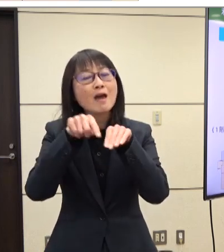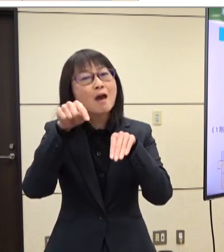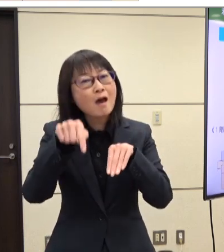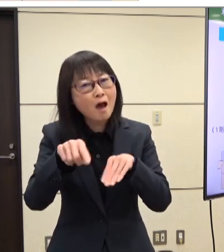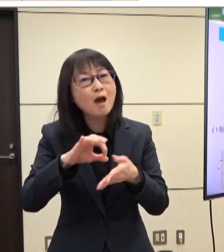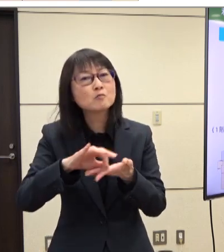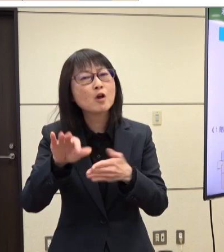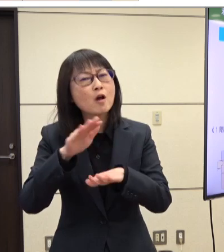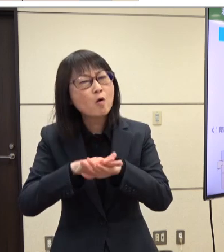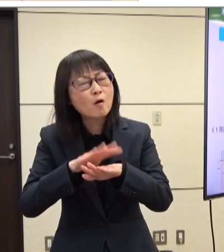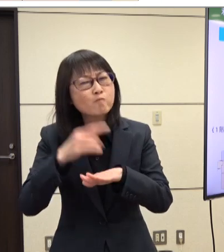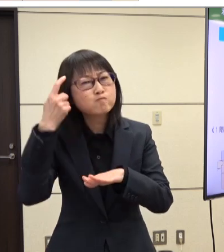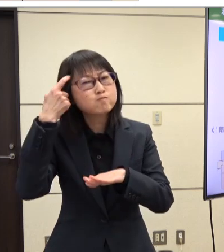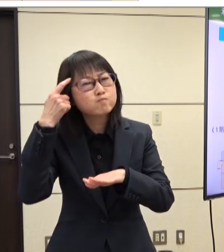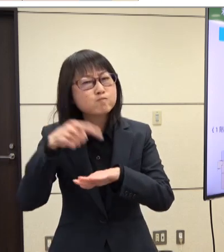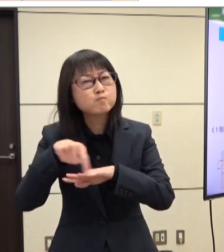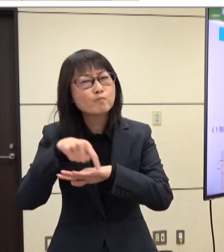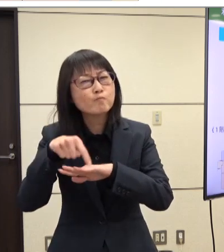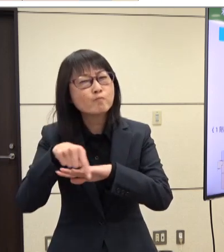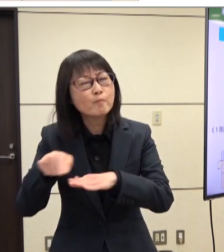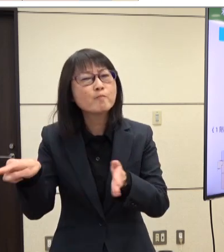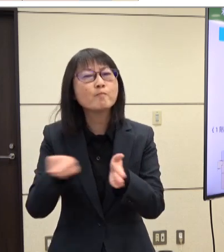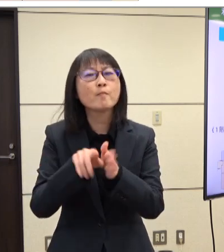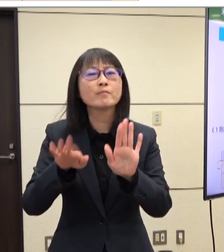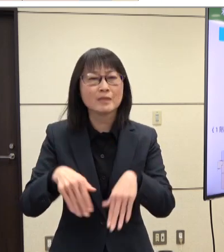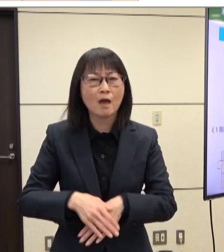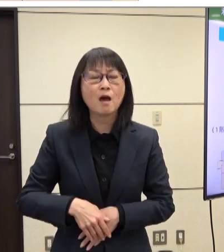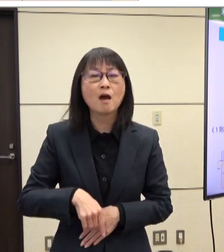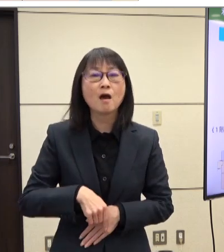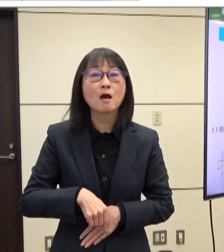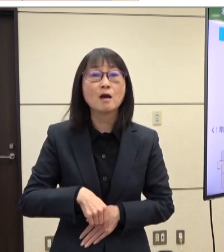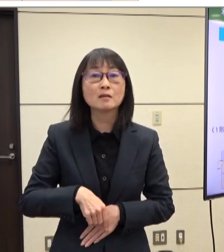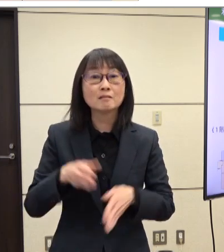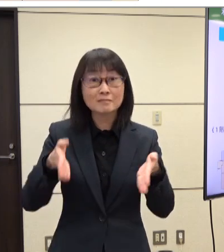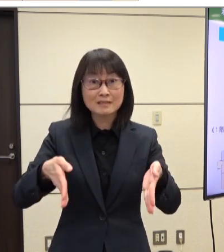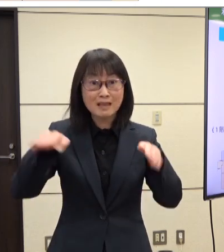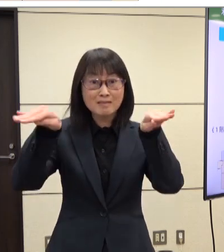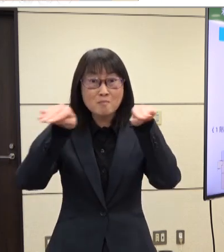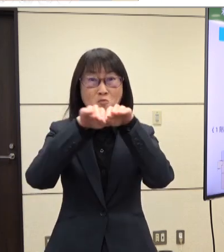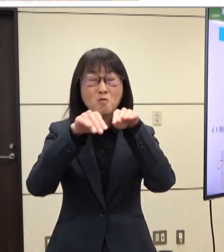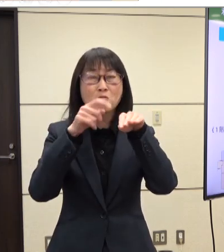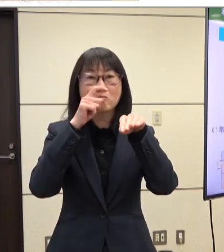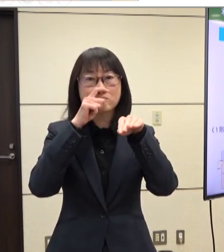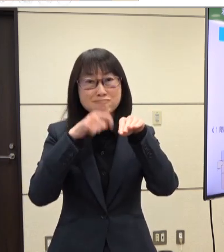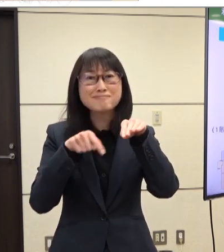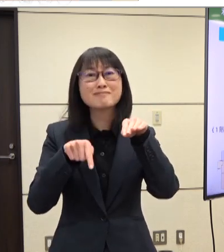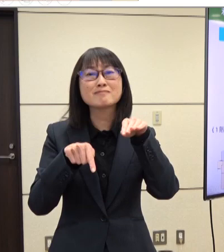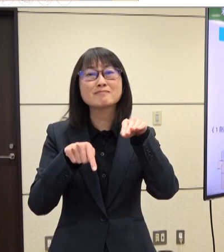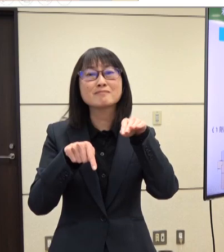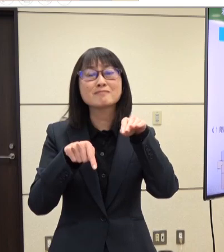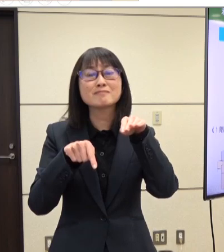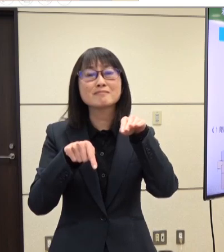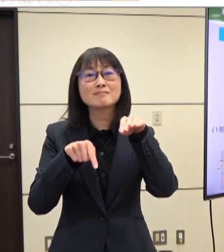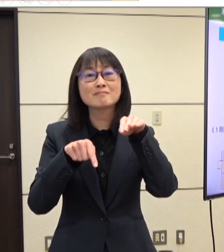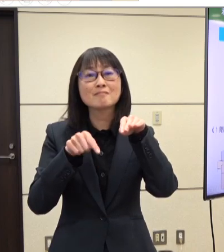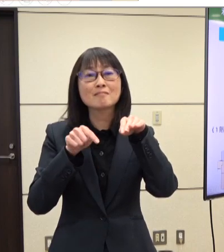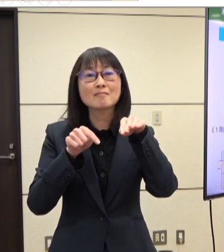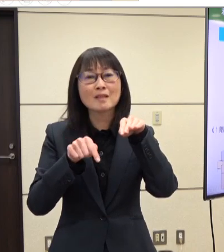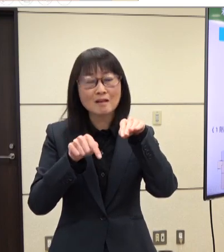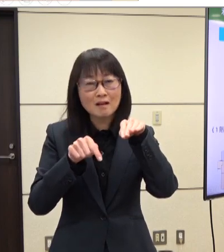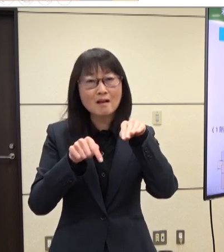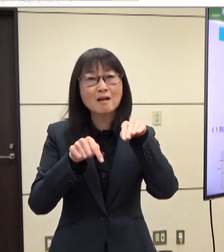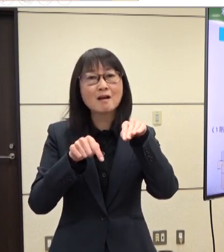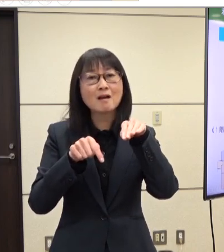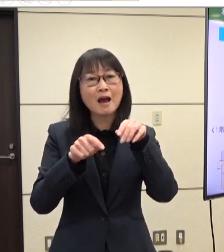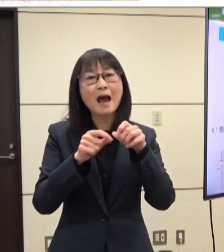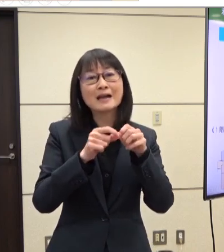これまでの飯野の学習センターが非常に老朽化しておりましたので、 こちらの飯野支所の中の方に移転をさ